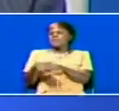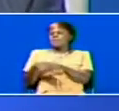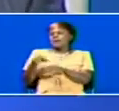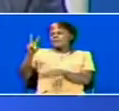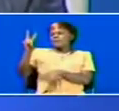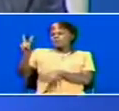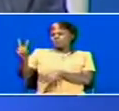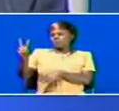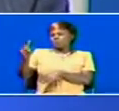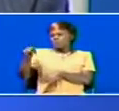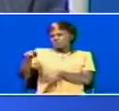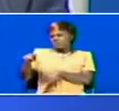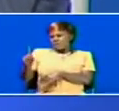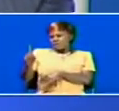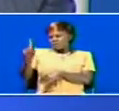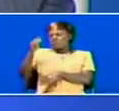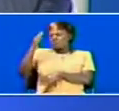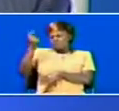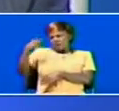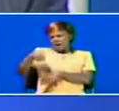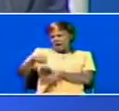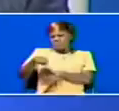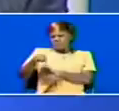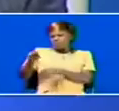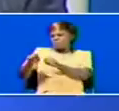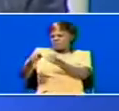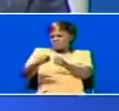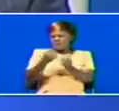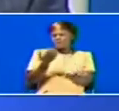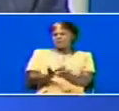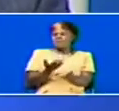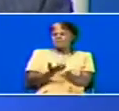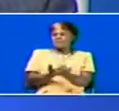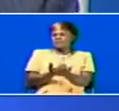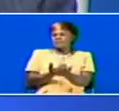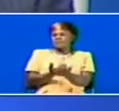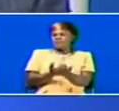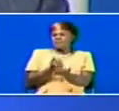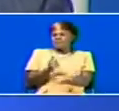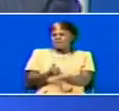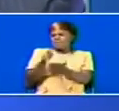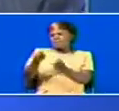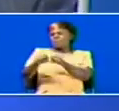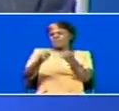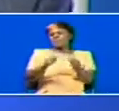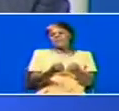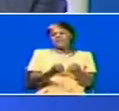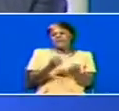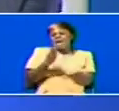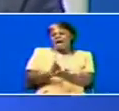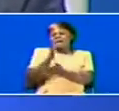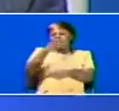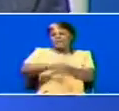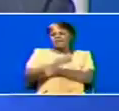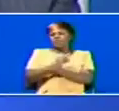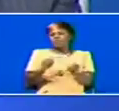pili, wewe ukienda pale na ujuaji wako utakuwa unaharibu ushahidi. Yule ambaye unajaribu kumsaidia ndo wamharibia, kwa sababu haki hata ipata.